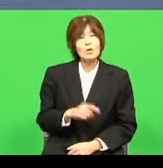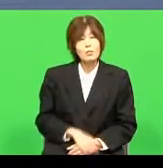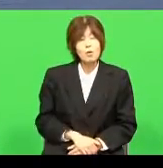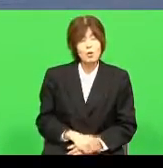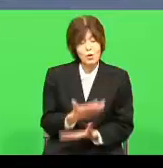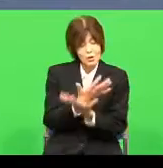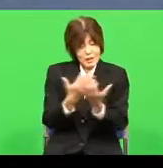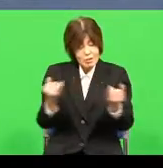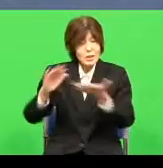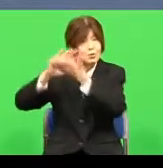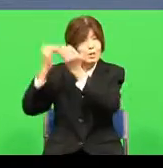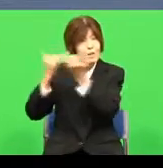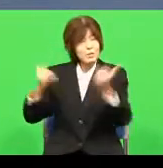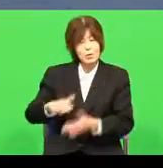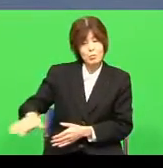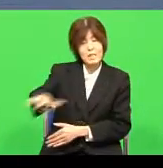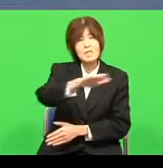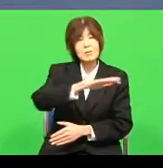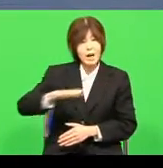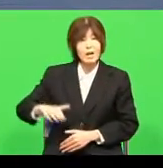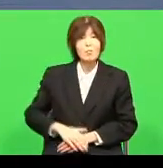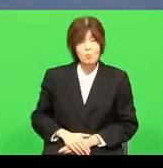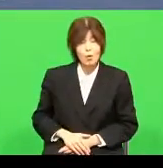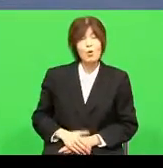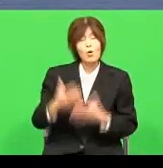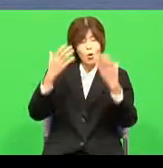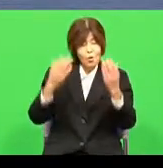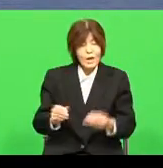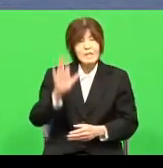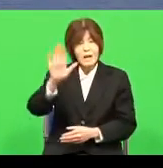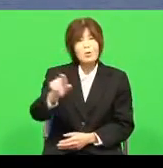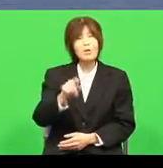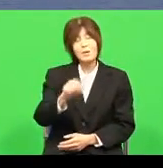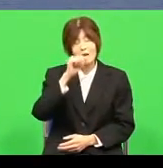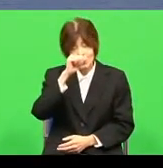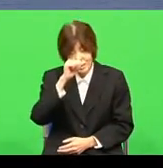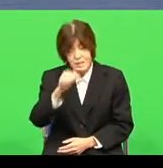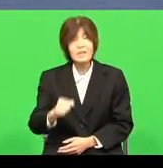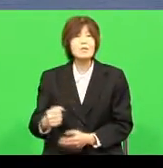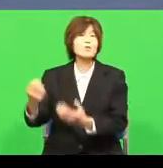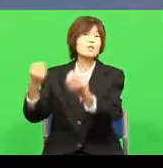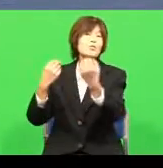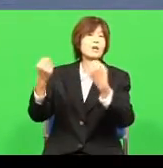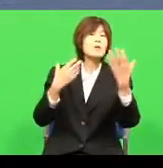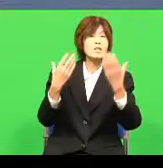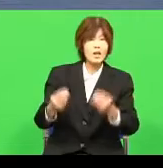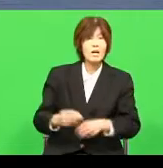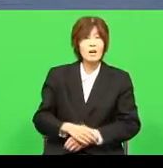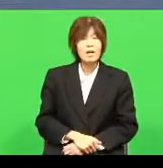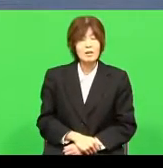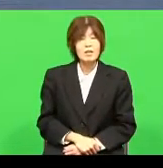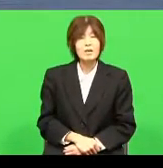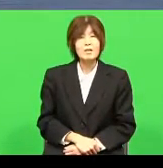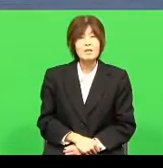これも多くの県民の皆様からもですね終わった後もああ良かったなと十分あちこちて行ってあげていただ